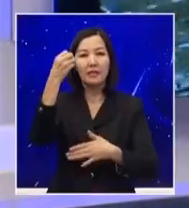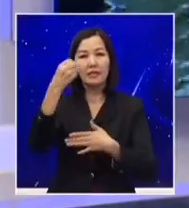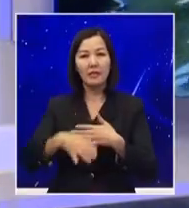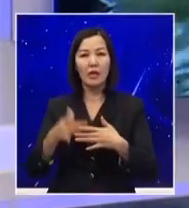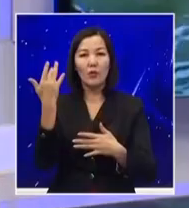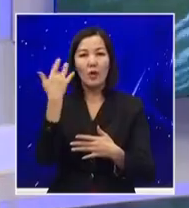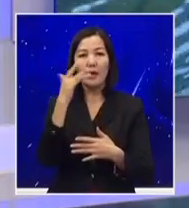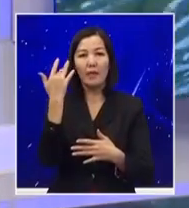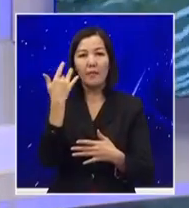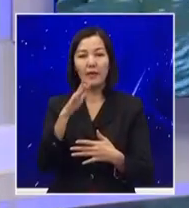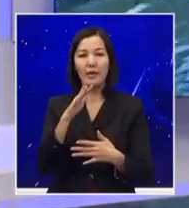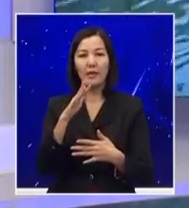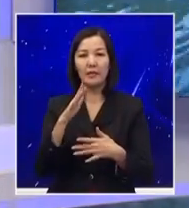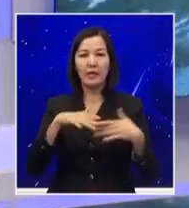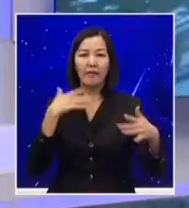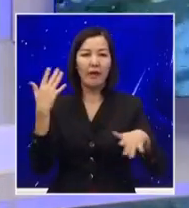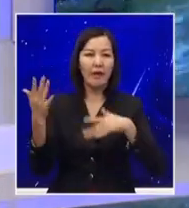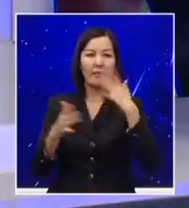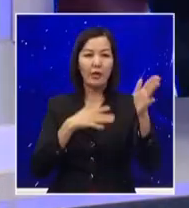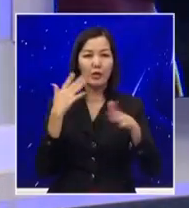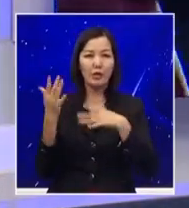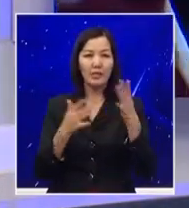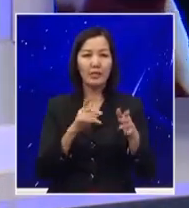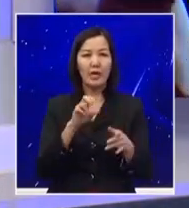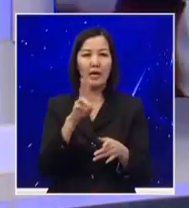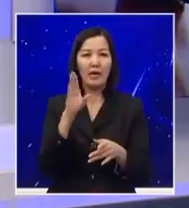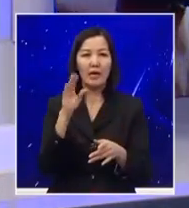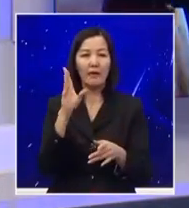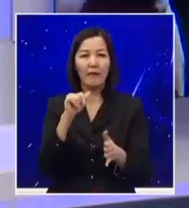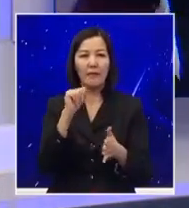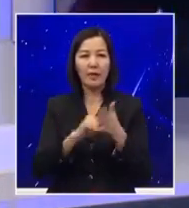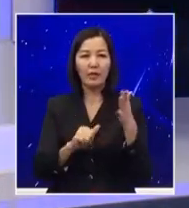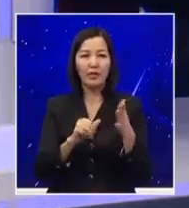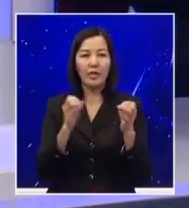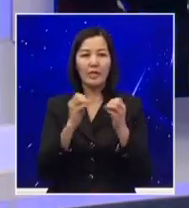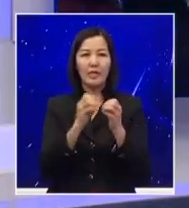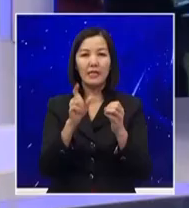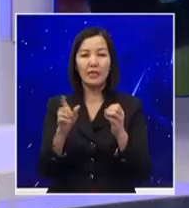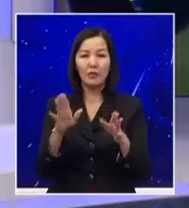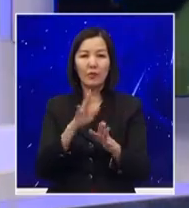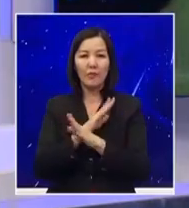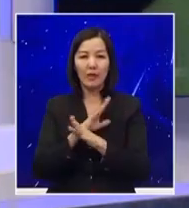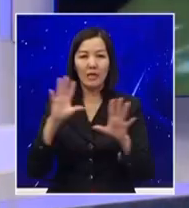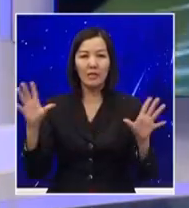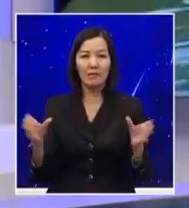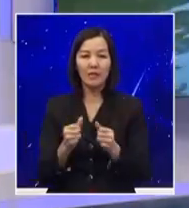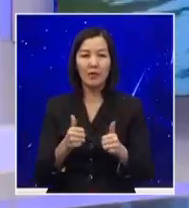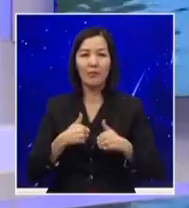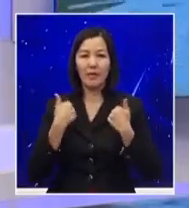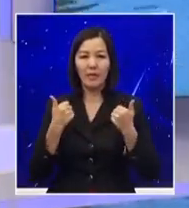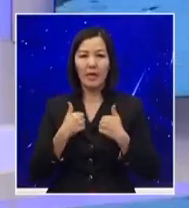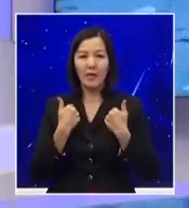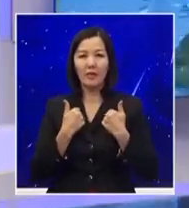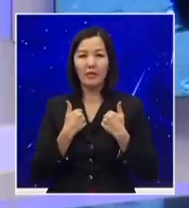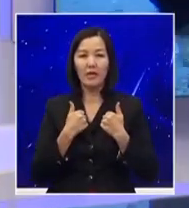На Центральную Америку обрушился тропический шторм «Эта», став причиной гибели десятков людей. Спасатели пытаются добраться